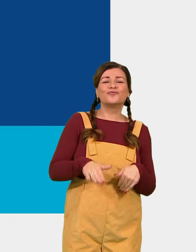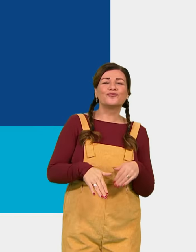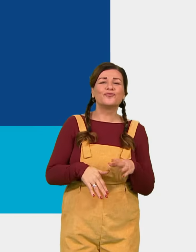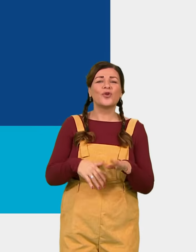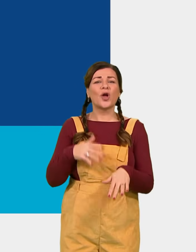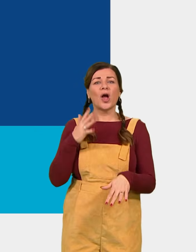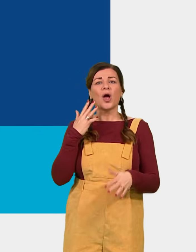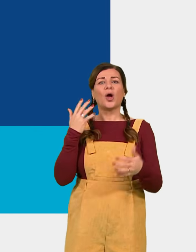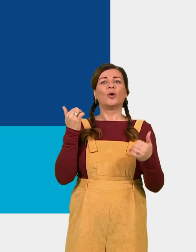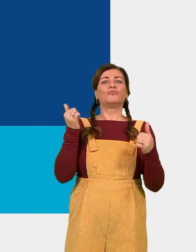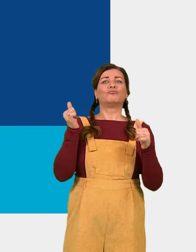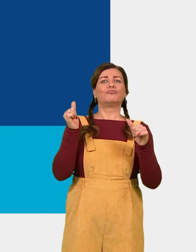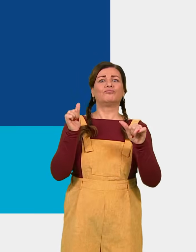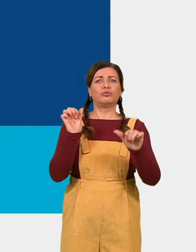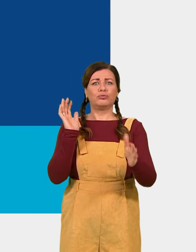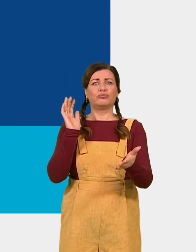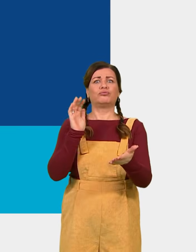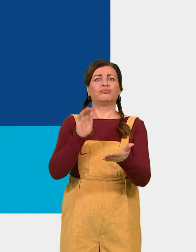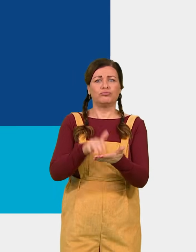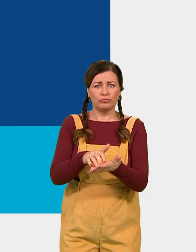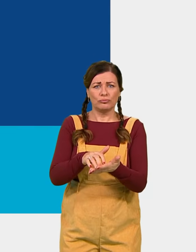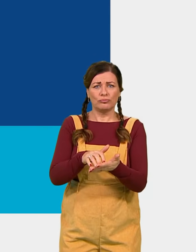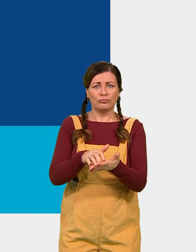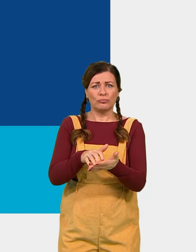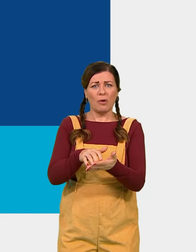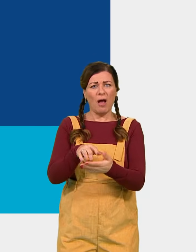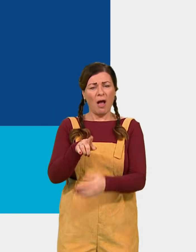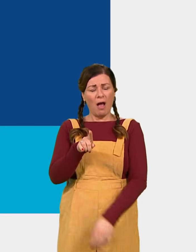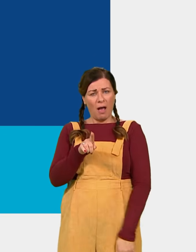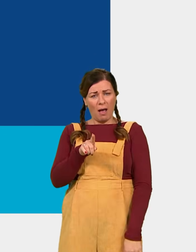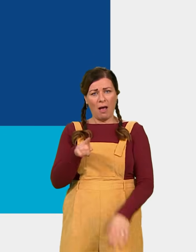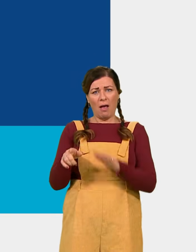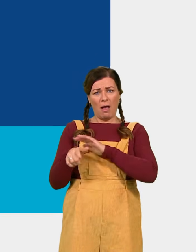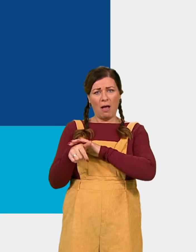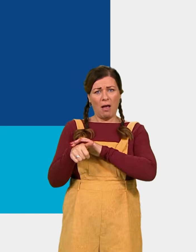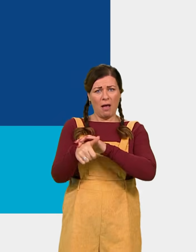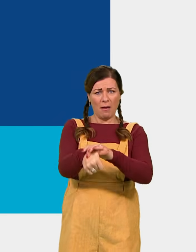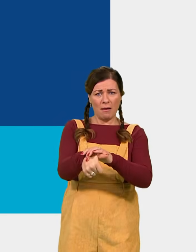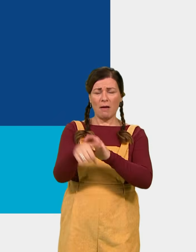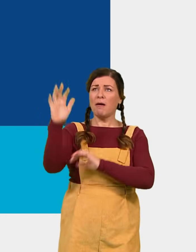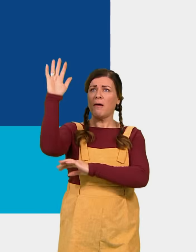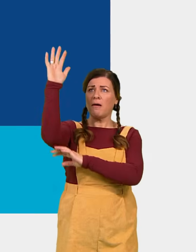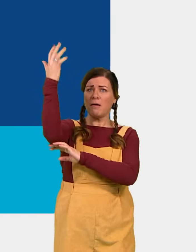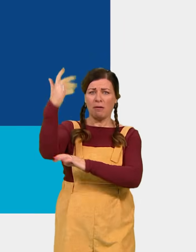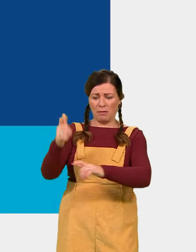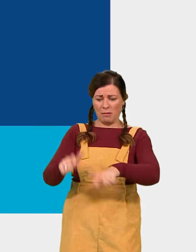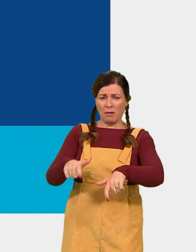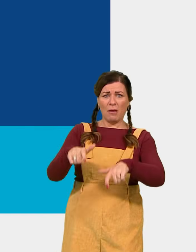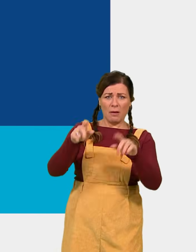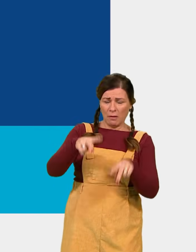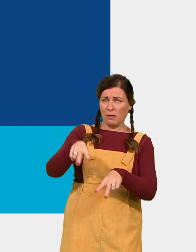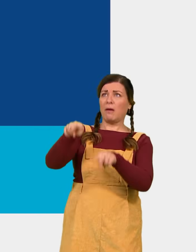pan gyrraeddon nhw, fe welon nhw Mbecw yn eistedd o dan goeden fawr yn edrych